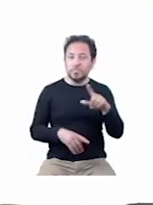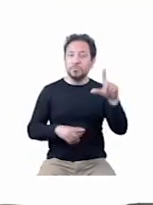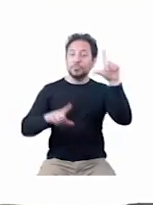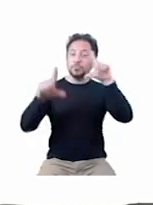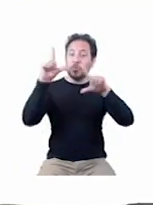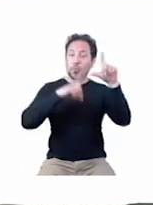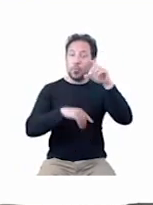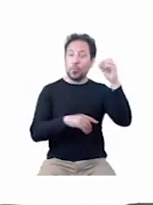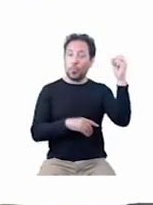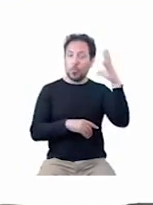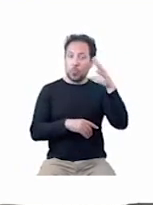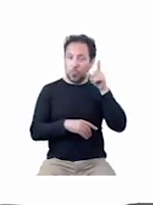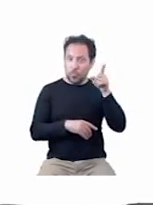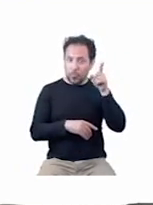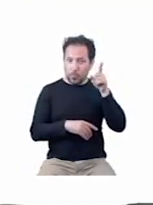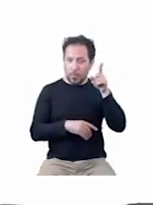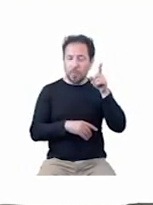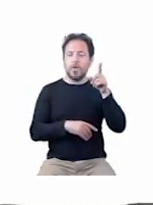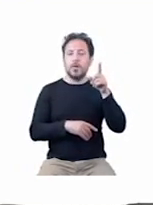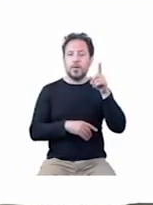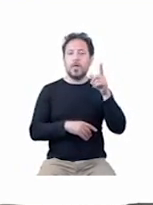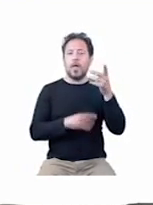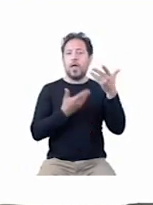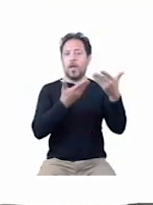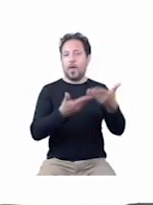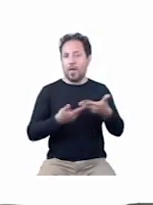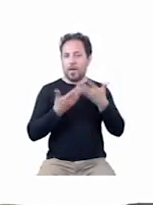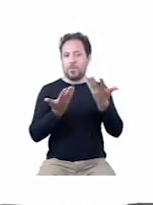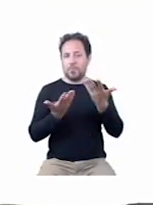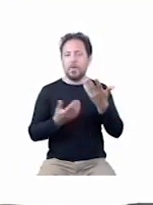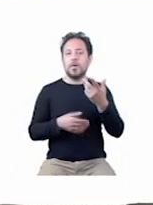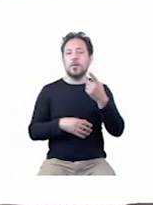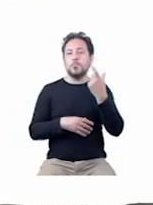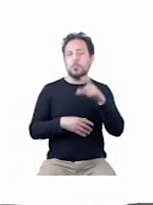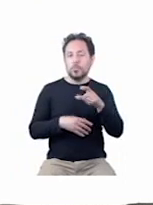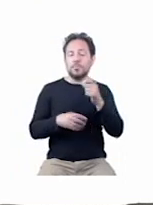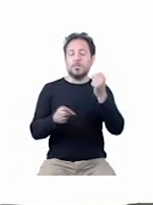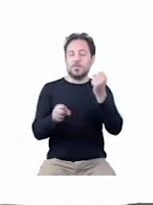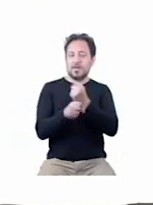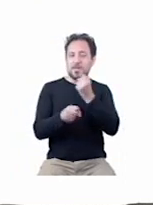Rincorreva sempre i gomitoli di lana in giro per il salotto.